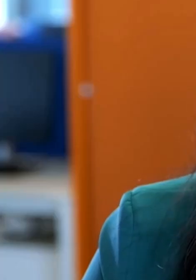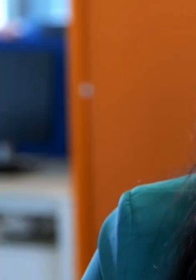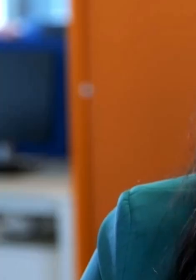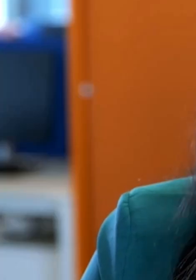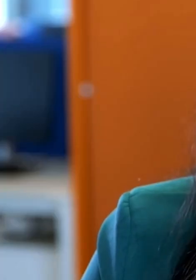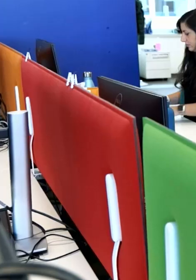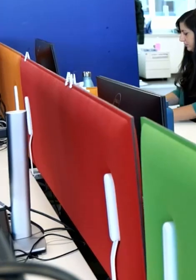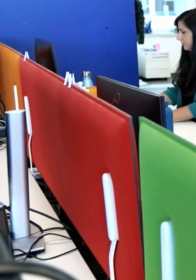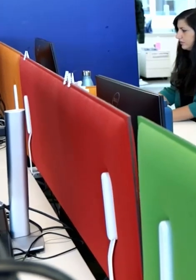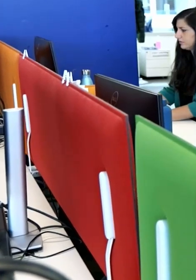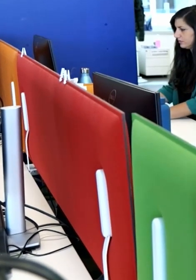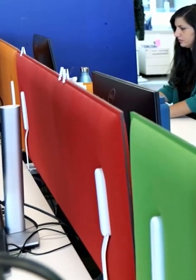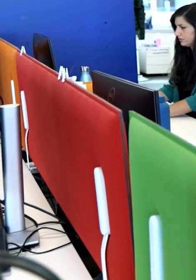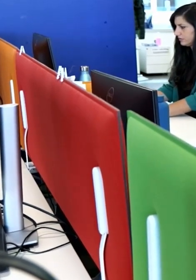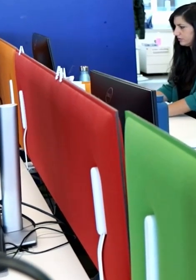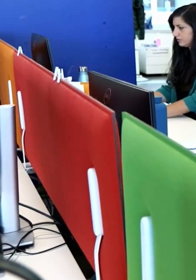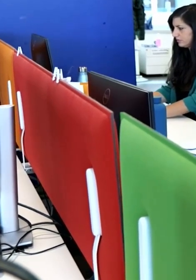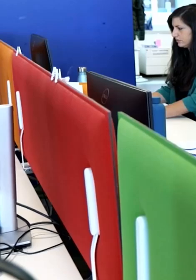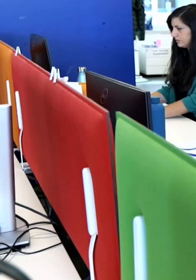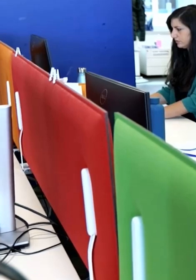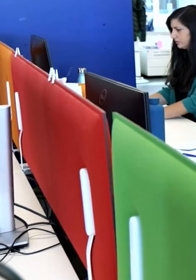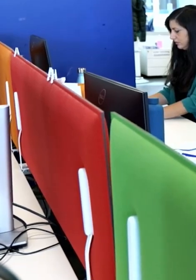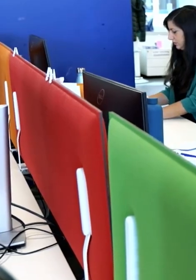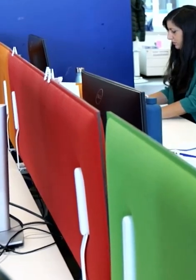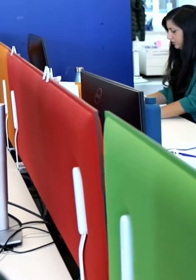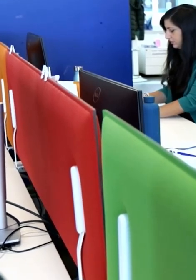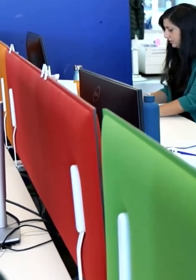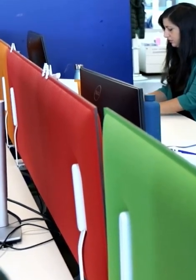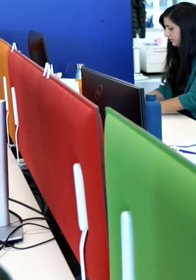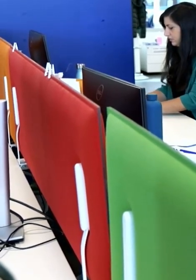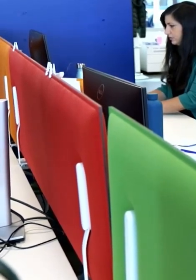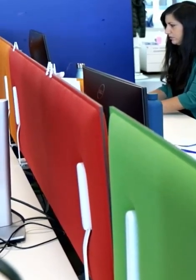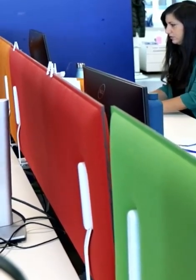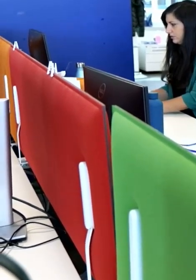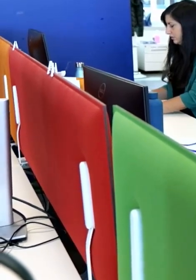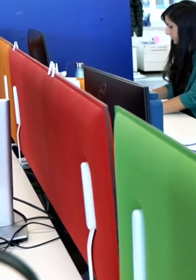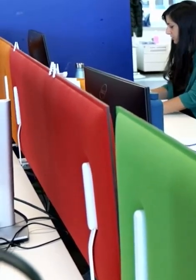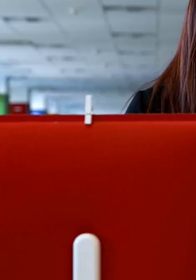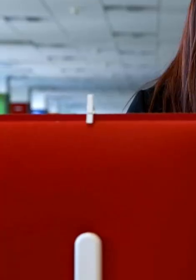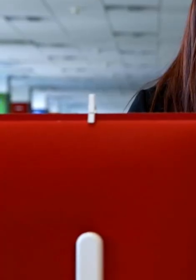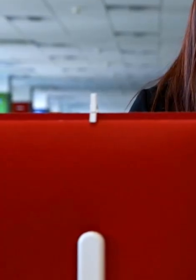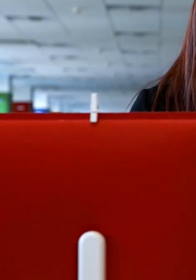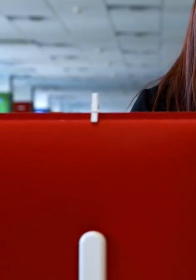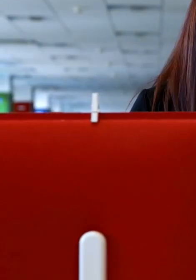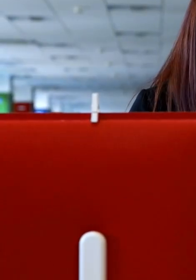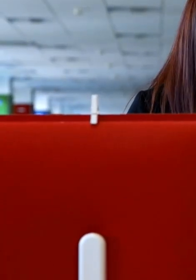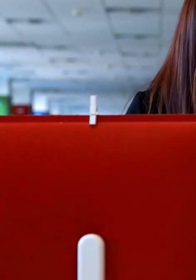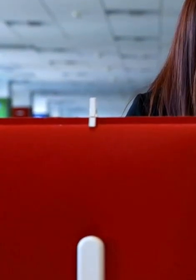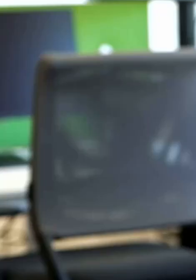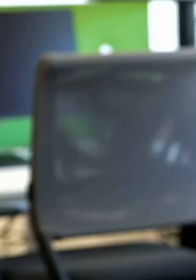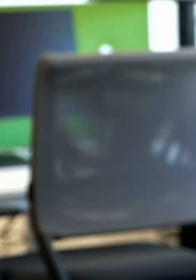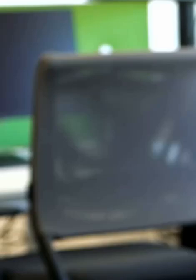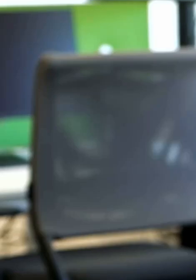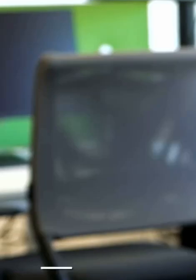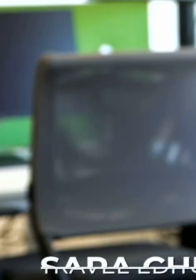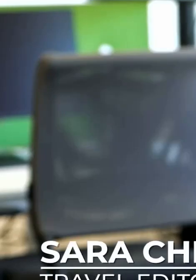qualcosa a revenue cerchiamo di Insomma dargli quante più informazioni possibile e facilitargli un po' il lavoro